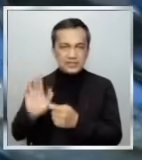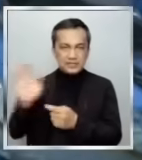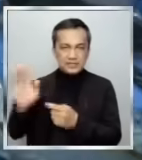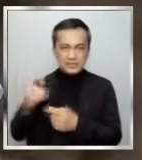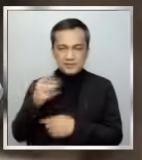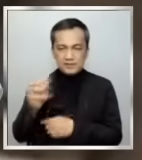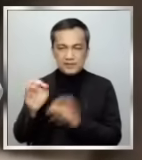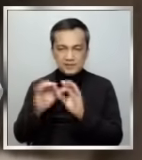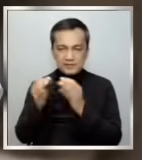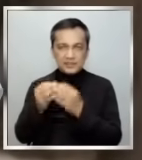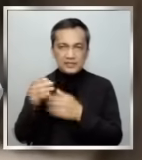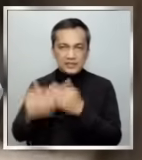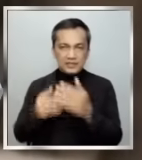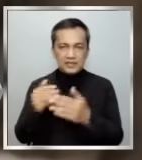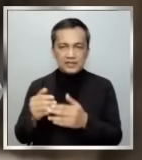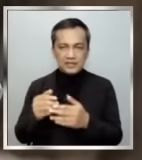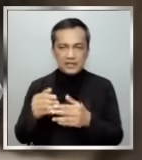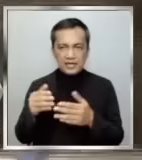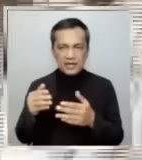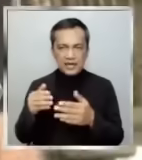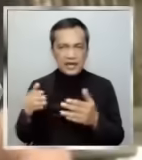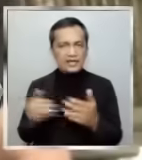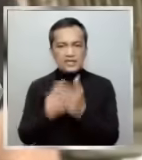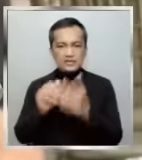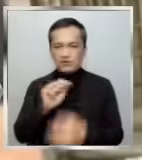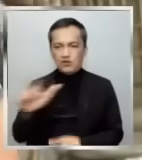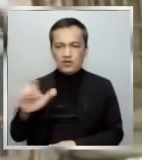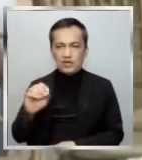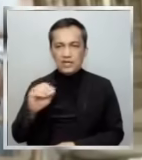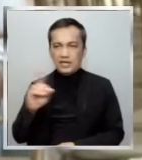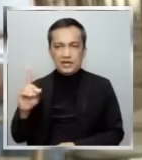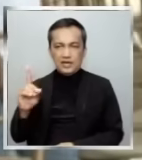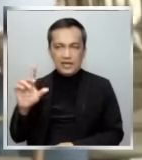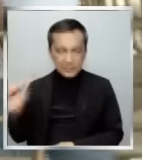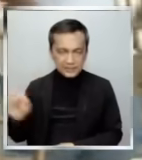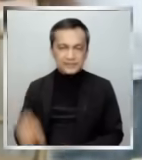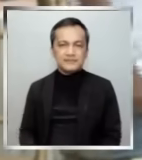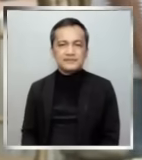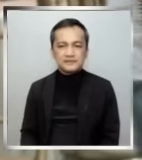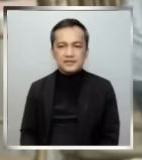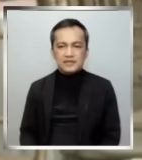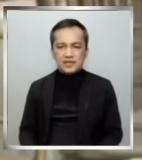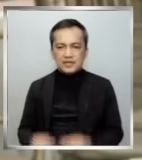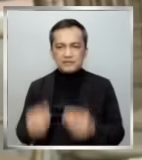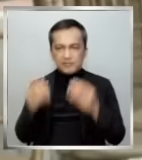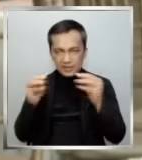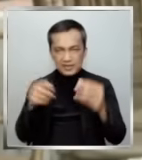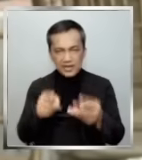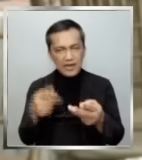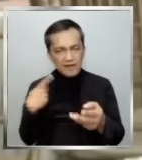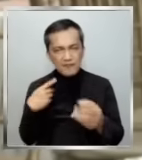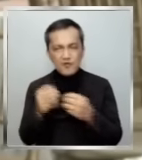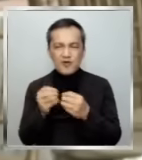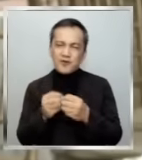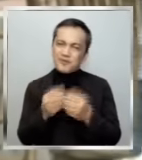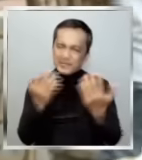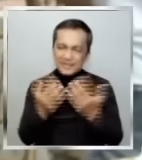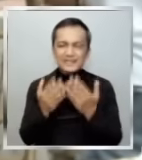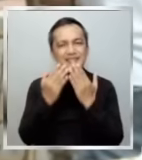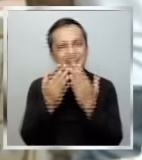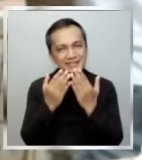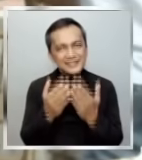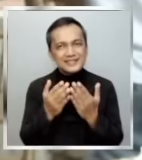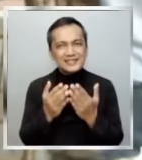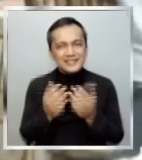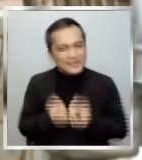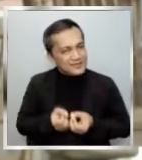series na Against All Odds May you have many more birthdays to come Maraming salamat SAO for your generosity